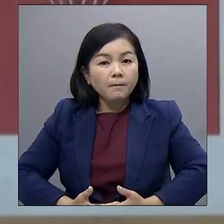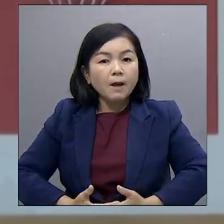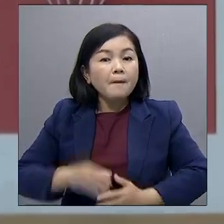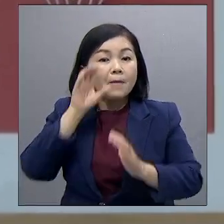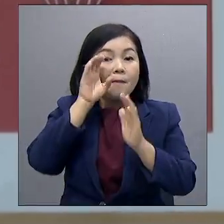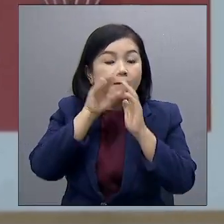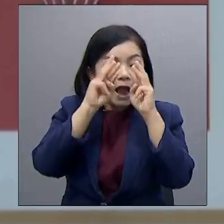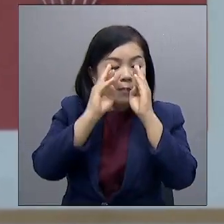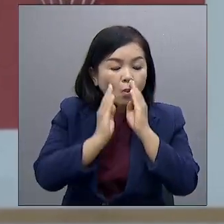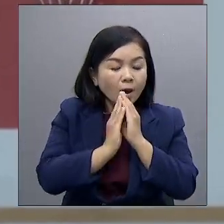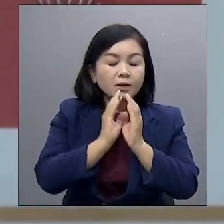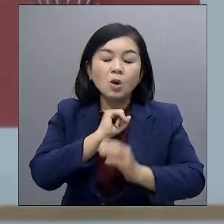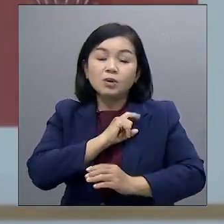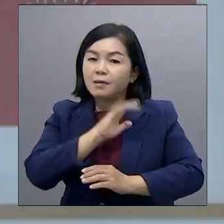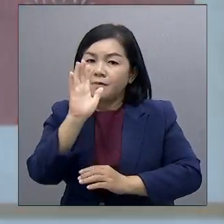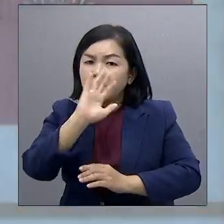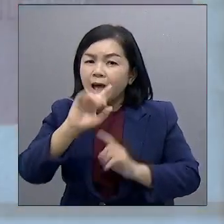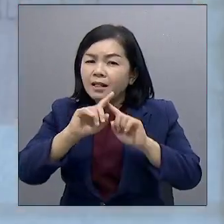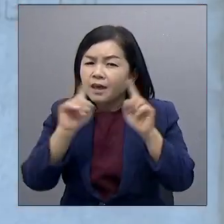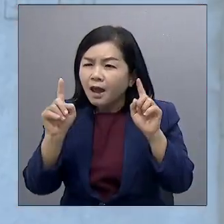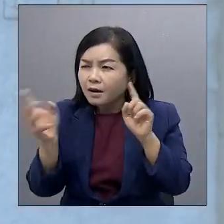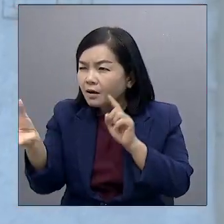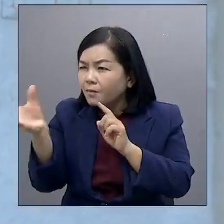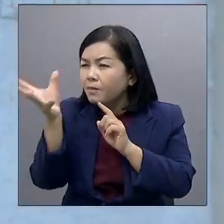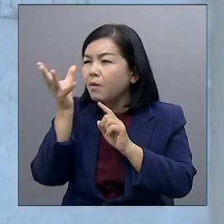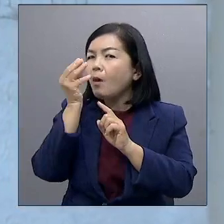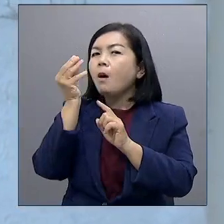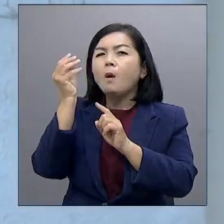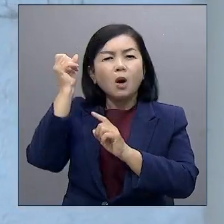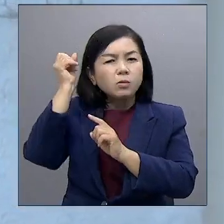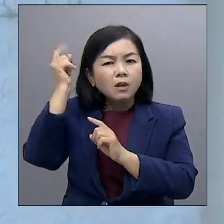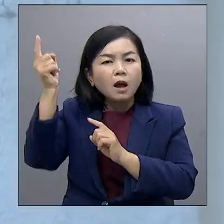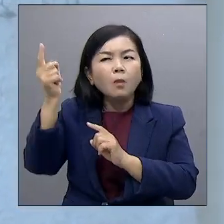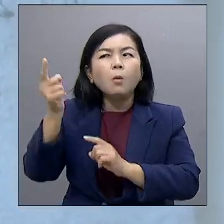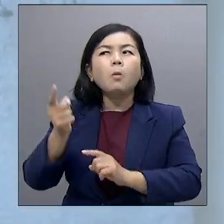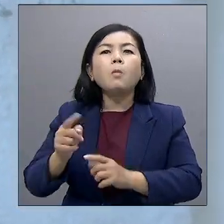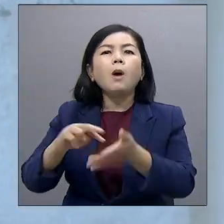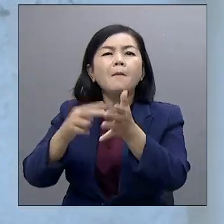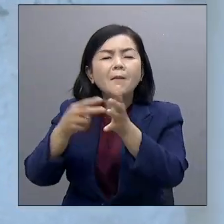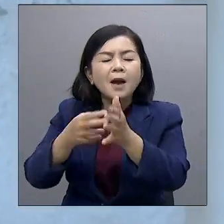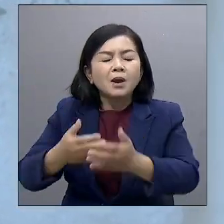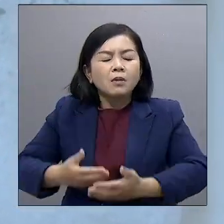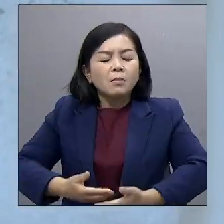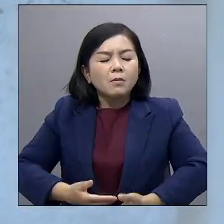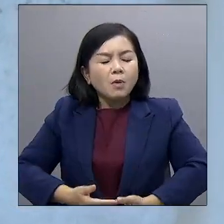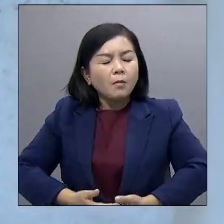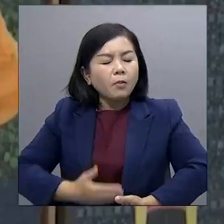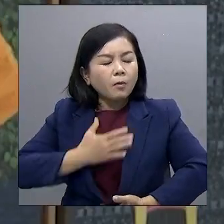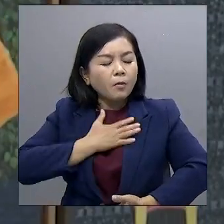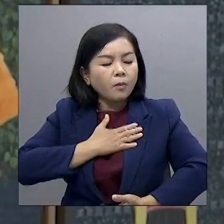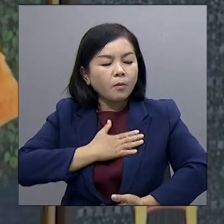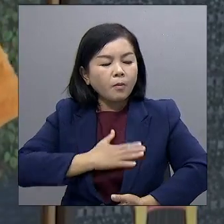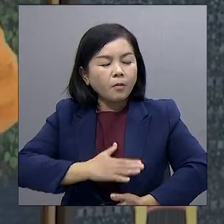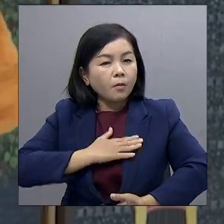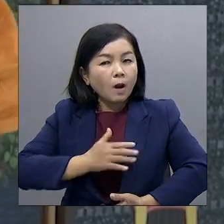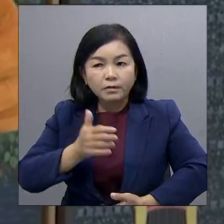ภาพของพระพุทธรูปแต่ว่าเราก็สามารถที่จะรับmessageหรือว่าข้อความการสื่อสารของศิลปินถึงความสงบในจิตใจของ